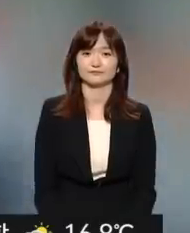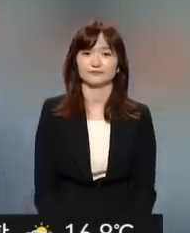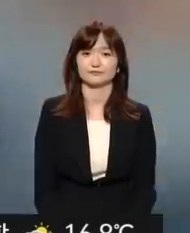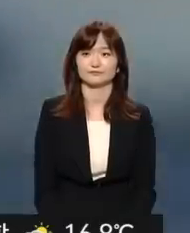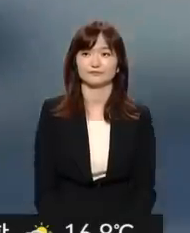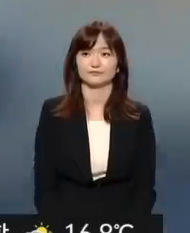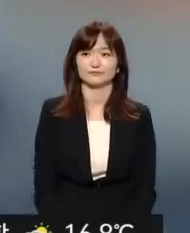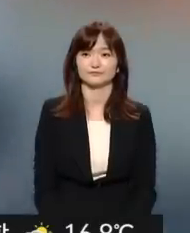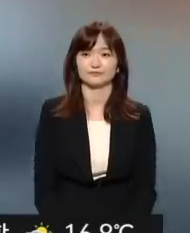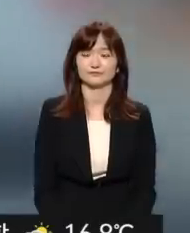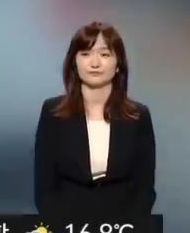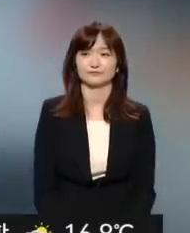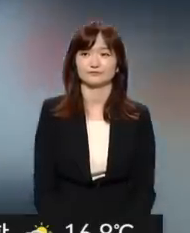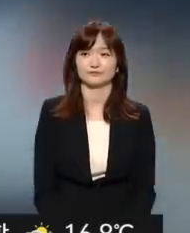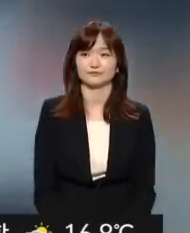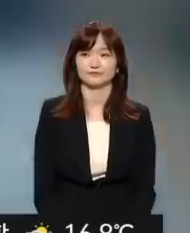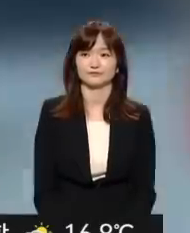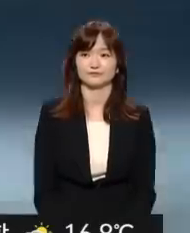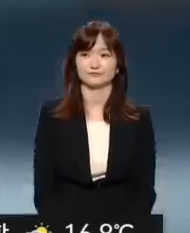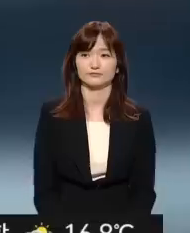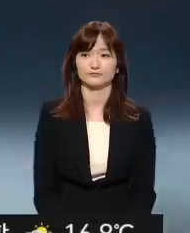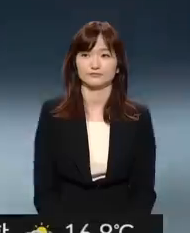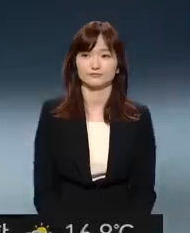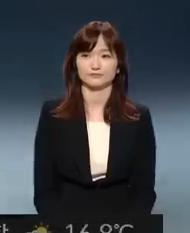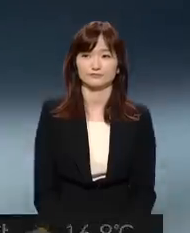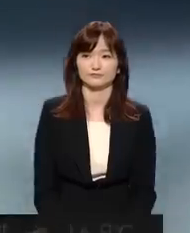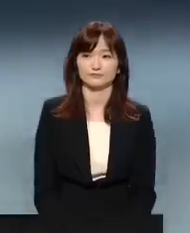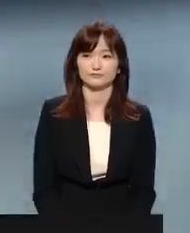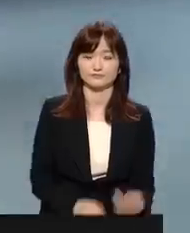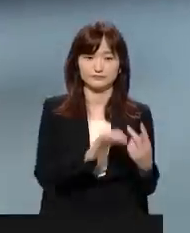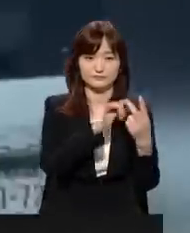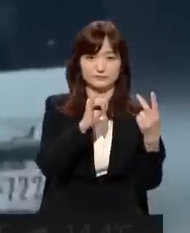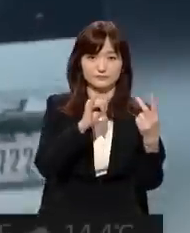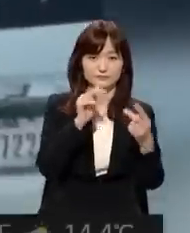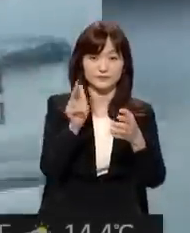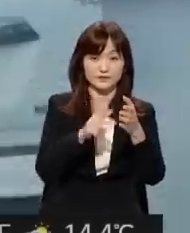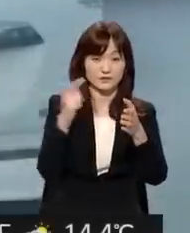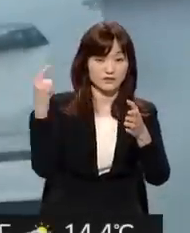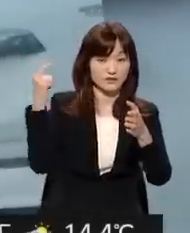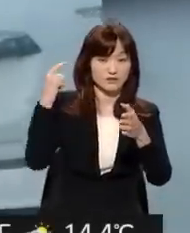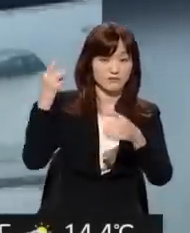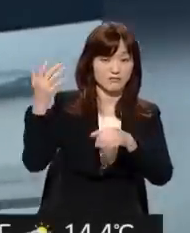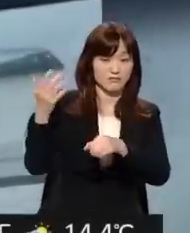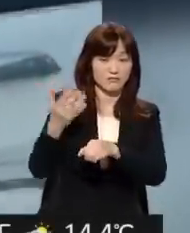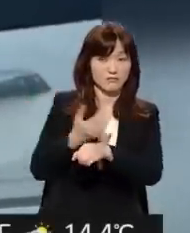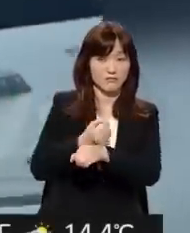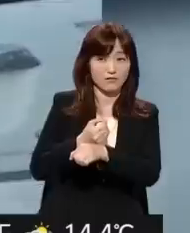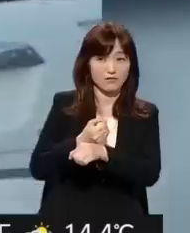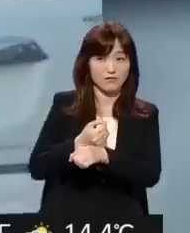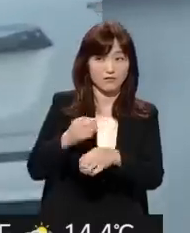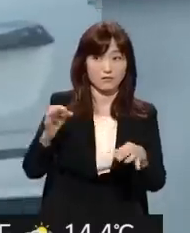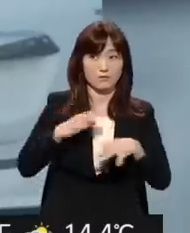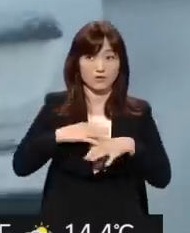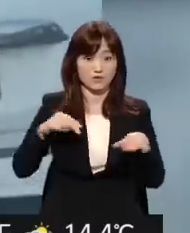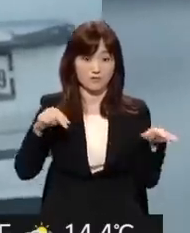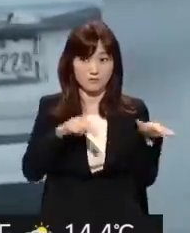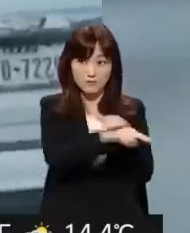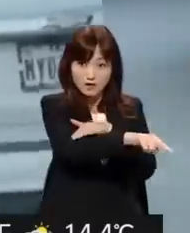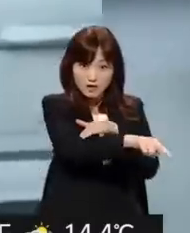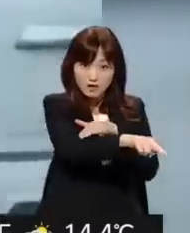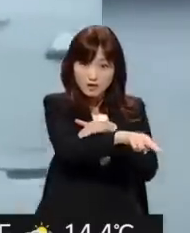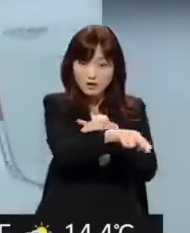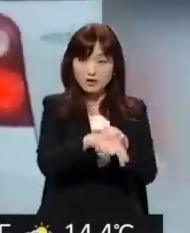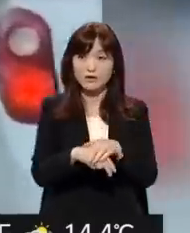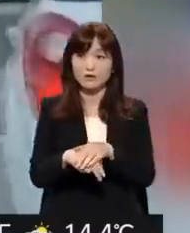네, 두 사람이 점점 크게 들려오는 기차 경적 소리에 놀라서 황급히 뛰어갑니다. 그리고 몇 초 뒤 이